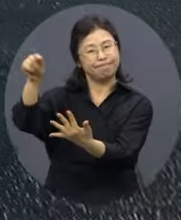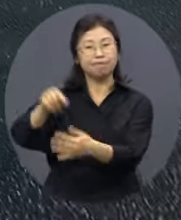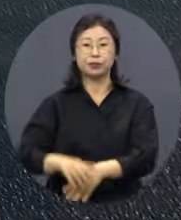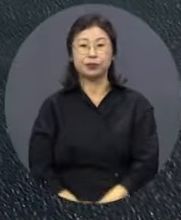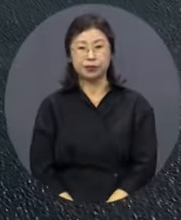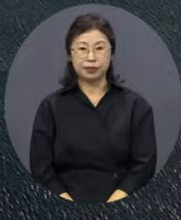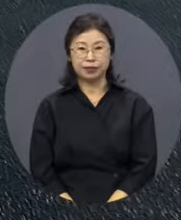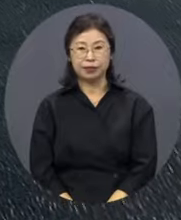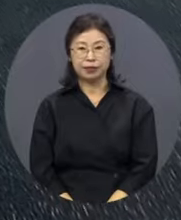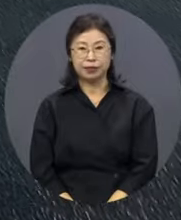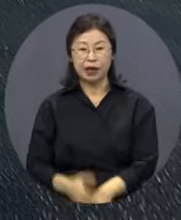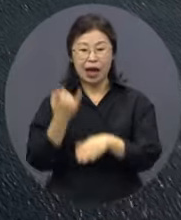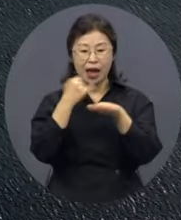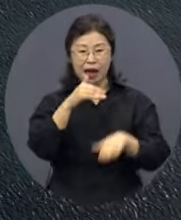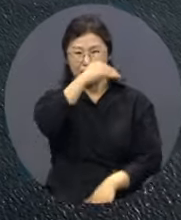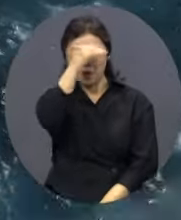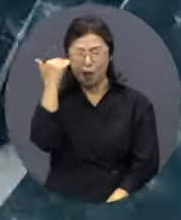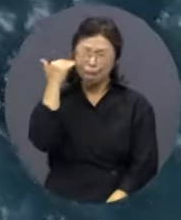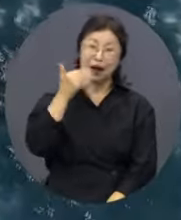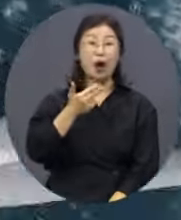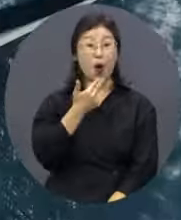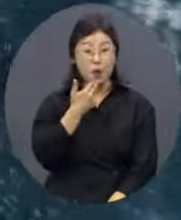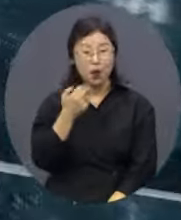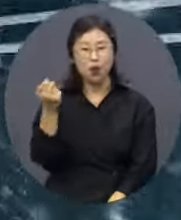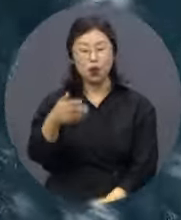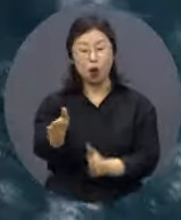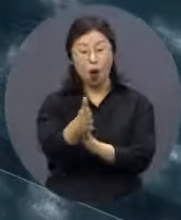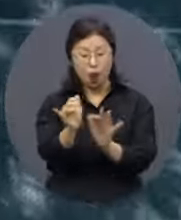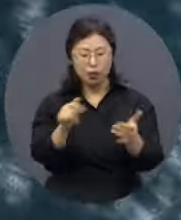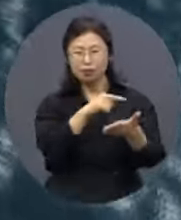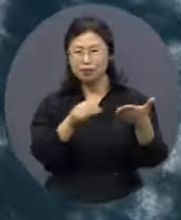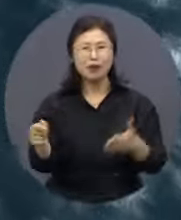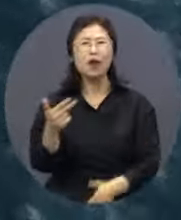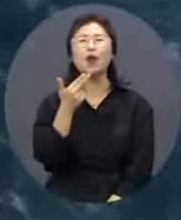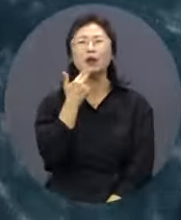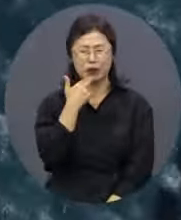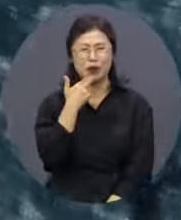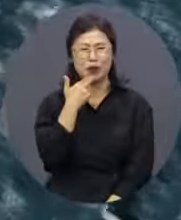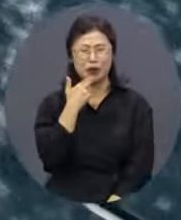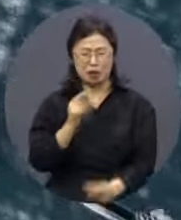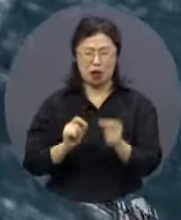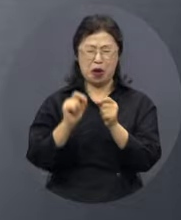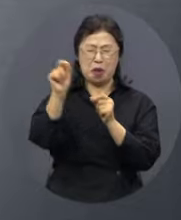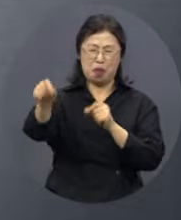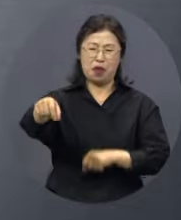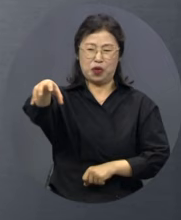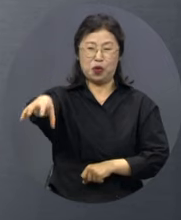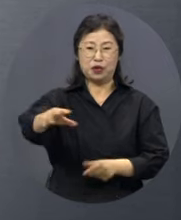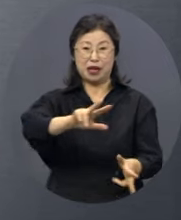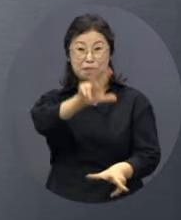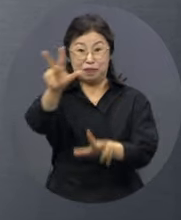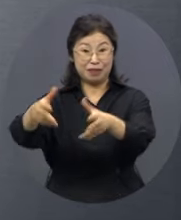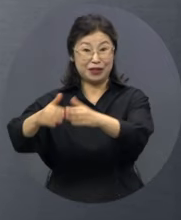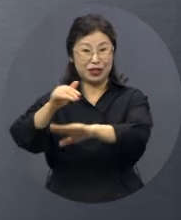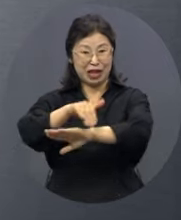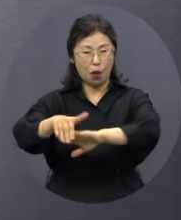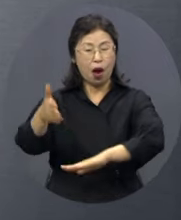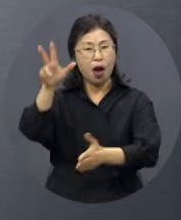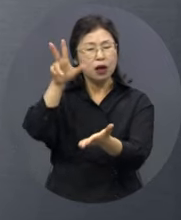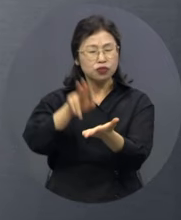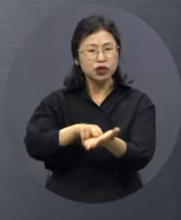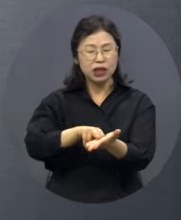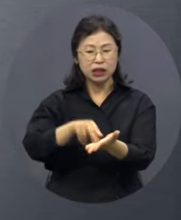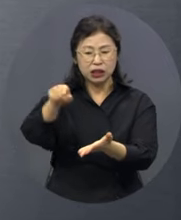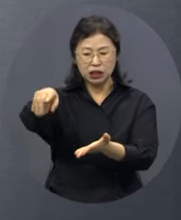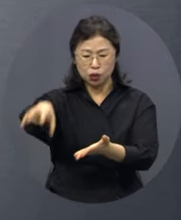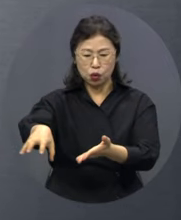선택했습니다 해안 경관을 해치지 않고 어민 피해도 줄일 수 있기 때문입니다 문제는 여러 개의 해상